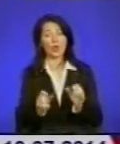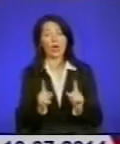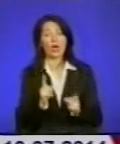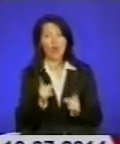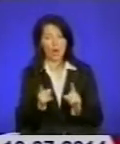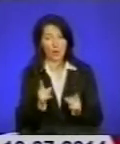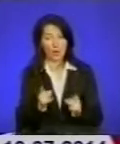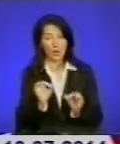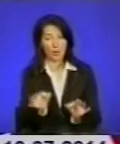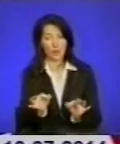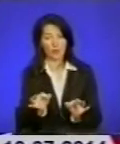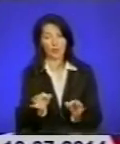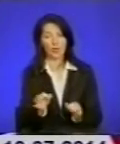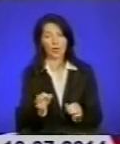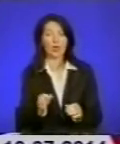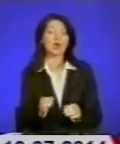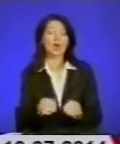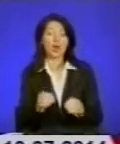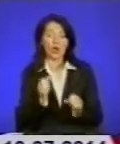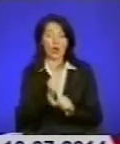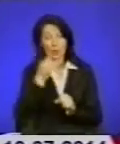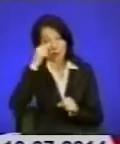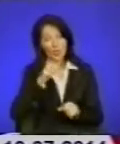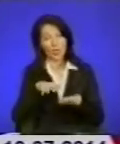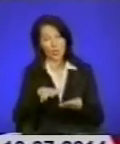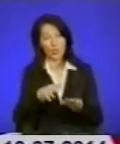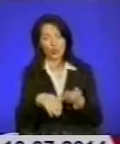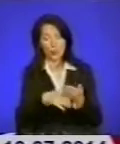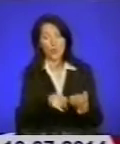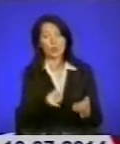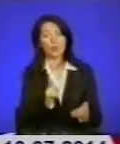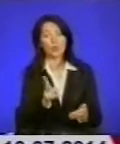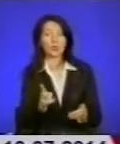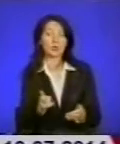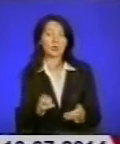допоможе тим, хто рахує дні до звільнення. Я відбуваю тут покарання 3-й раз.